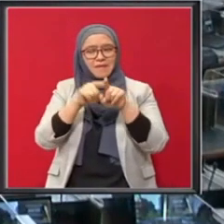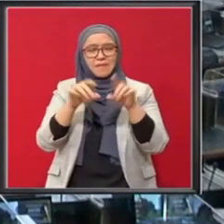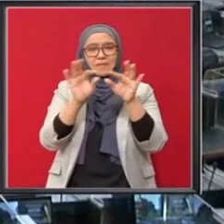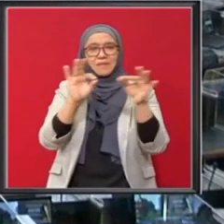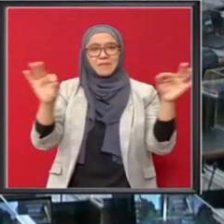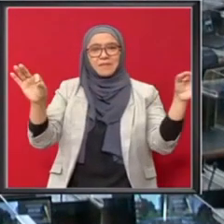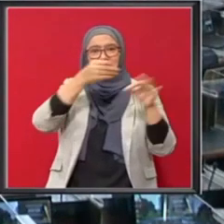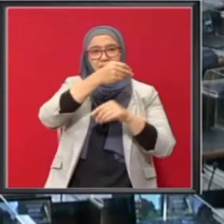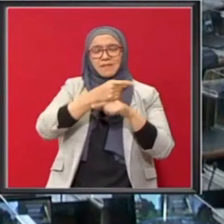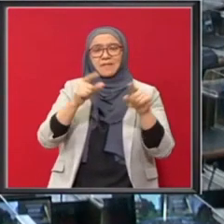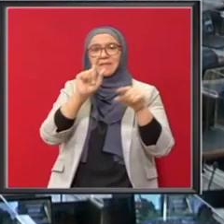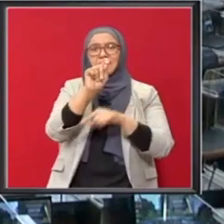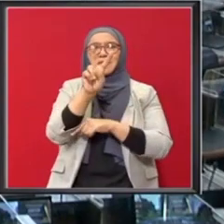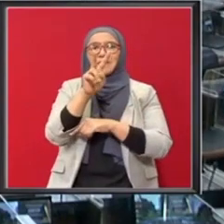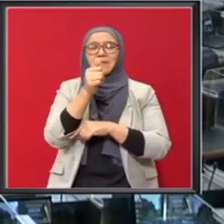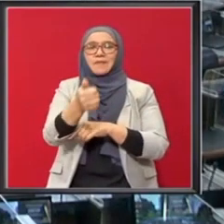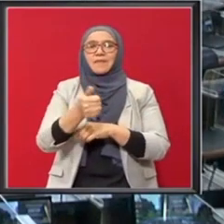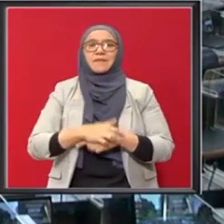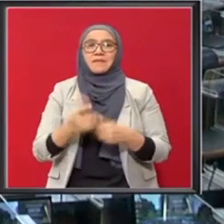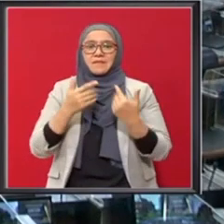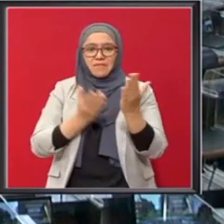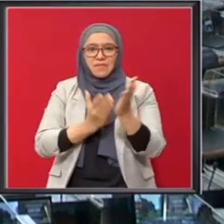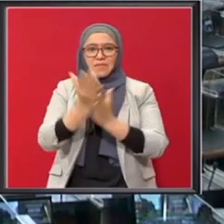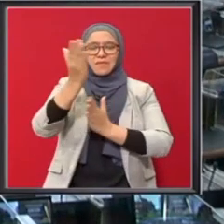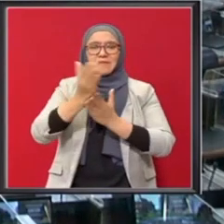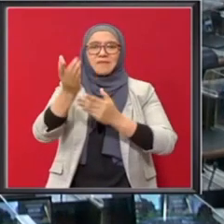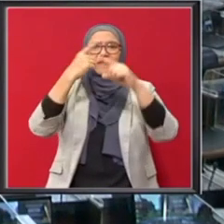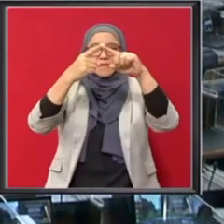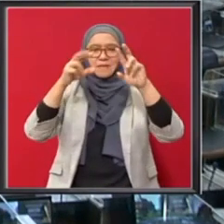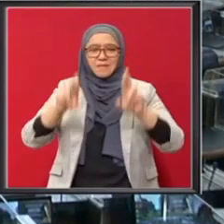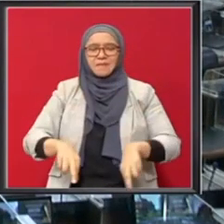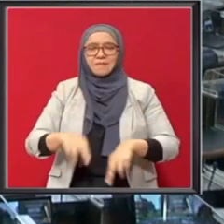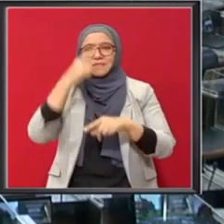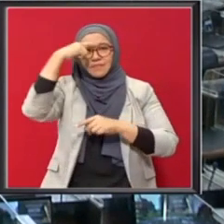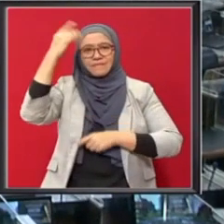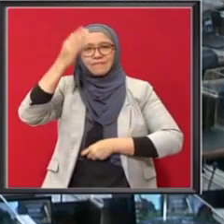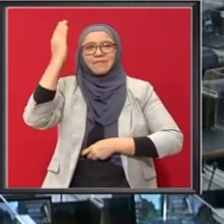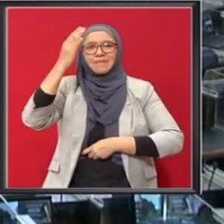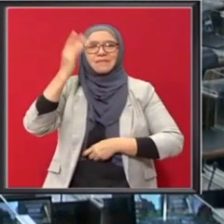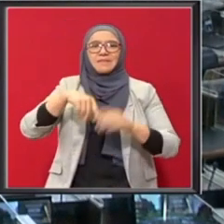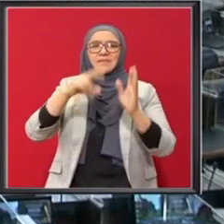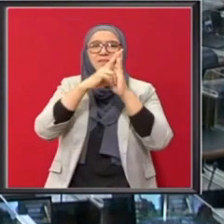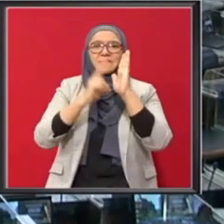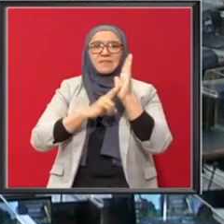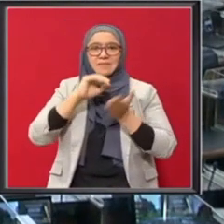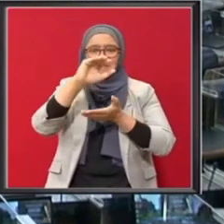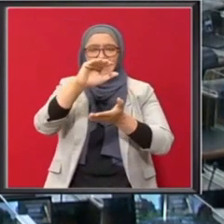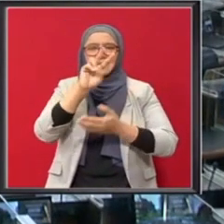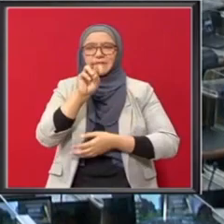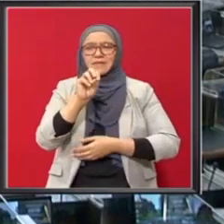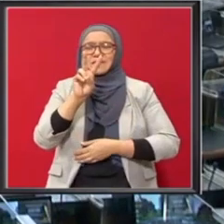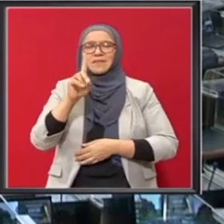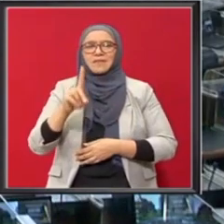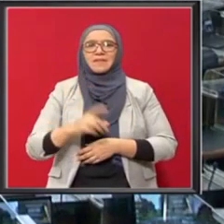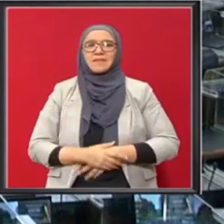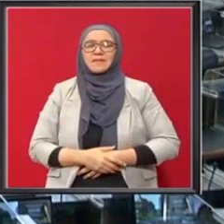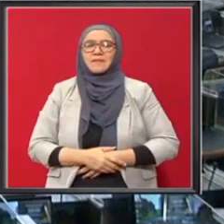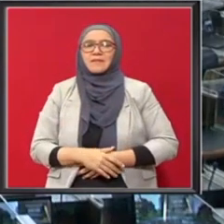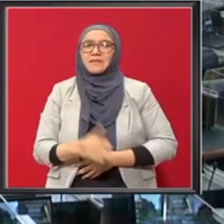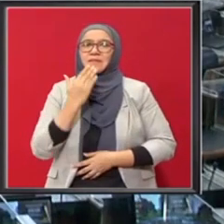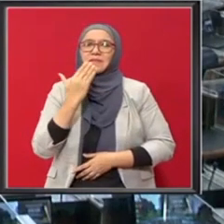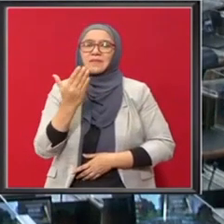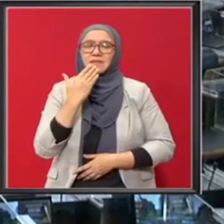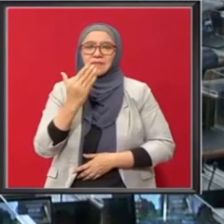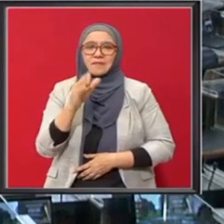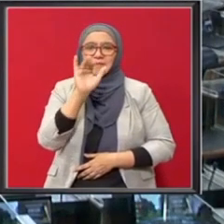tunai Hai cintai marker Maqdis lambang keimanan Palestine Malaysia Kukuh bersatu Terima kasih